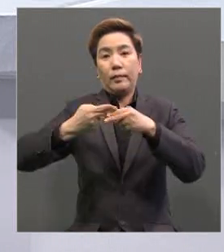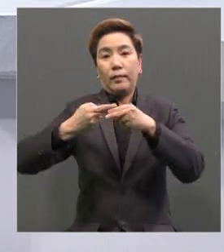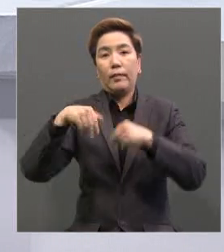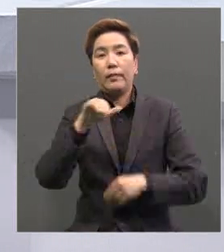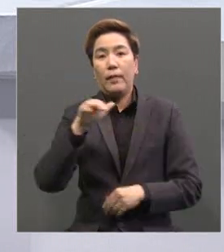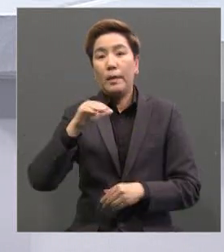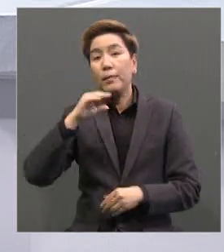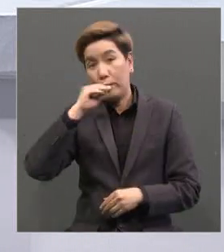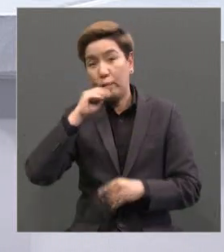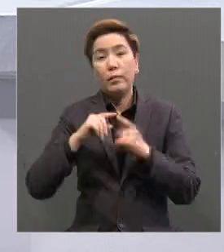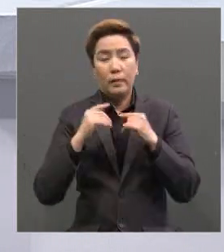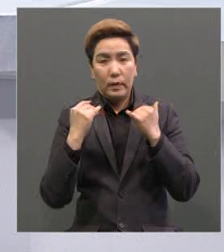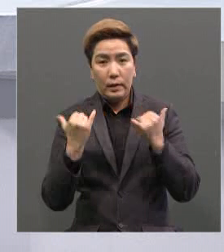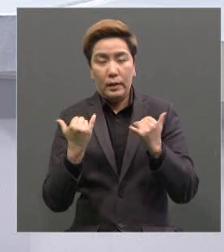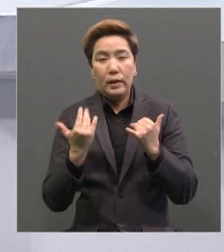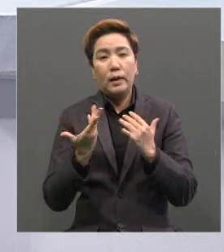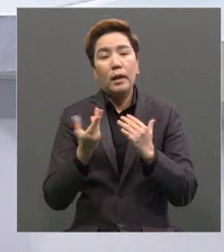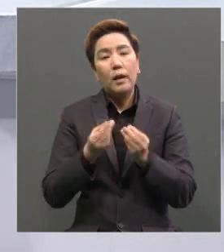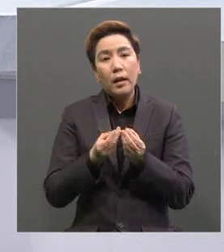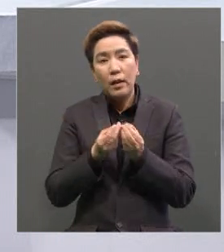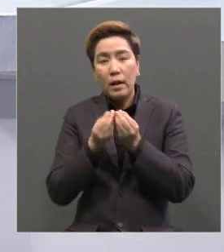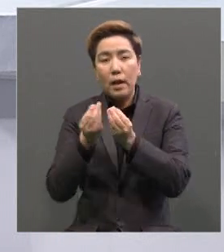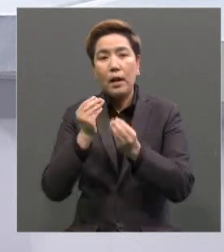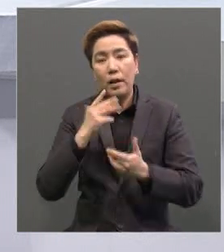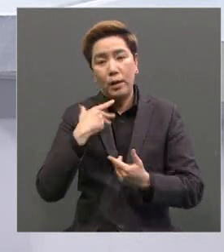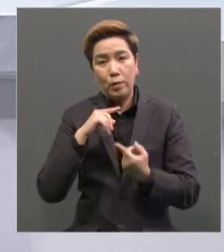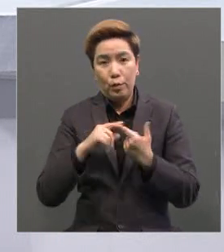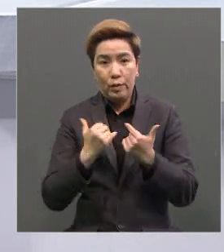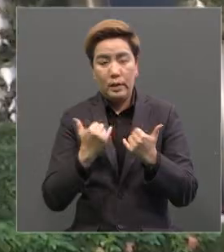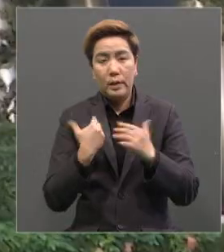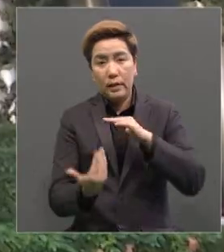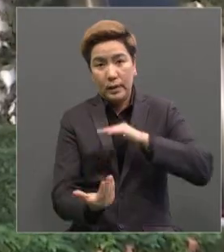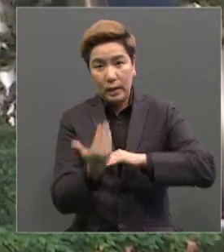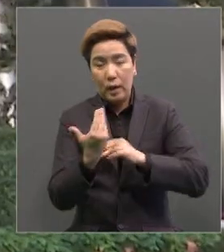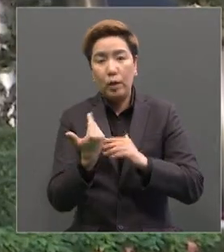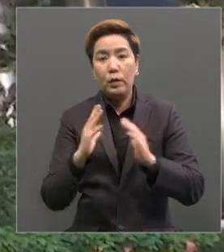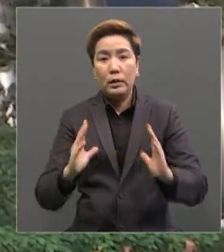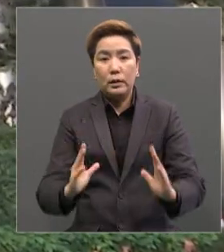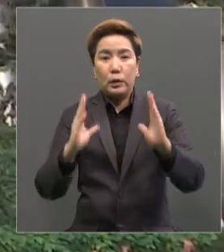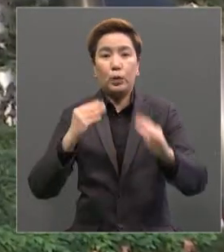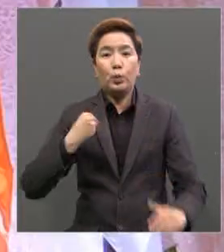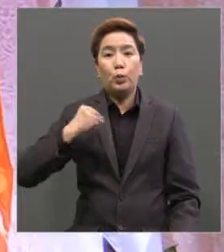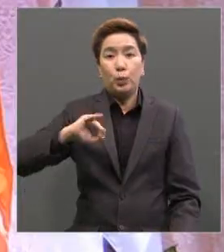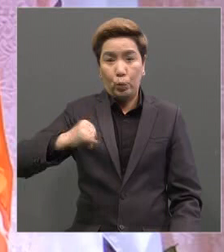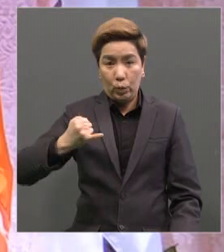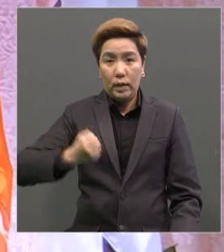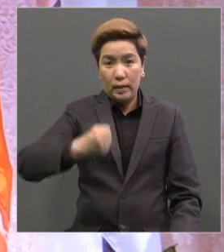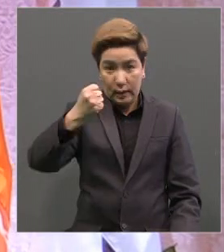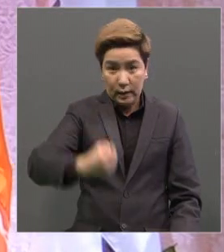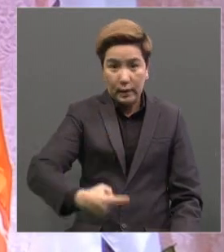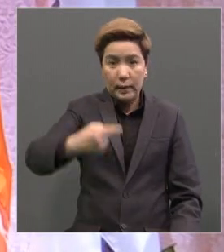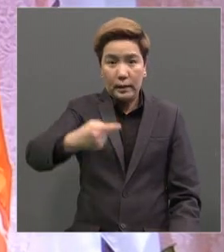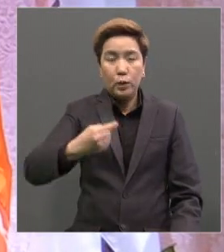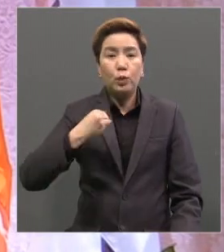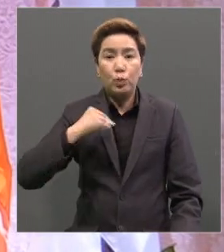กรมหลวงราชสีห์เสรีพัฒน์มหาวัชรราชธิดาเช้าวันนี้ที่ชั้น 1อาคารภูมิสิริมังคลาอนุสรณ์